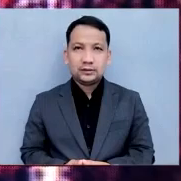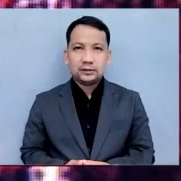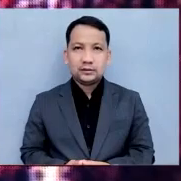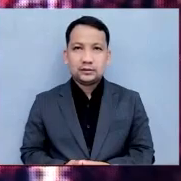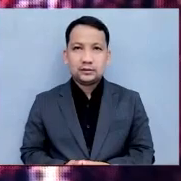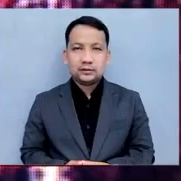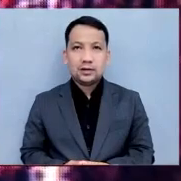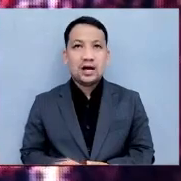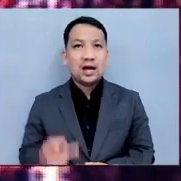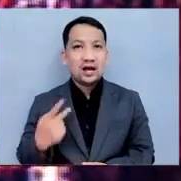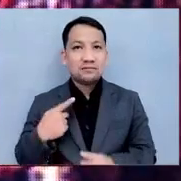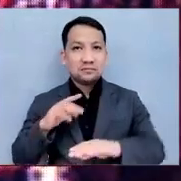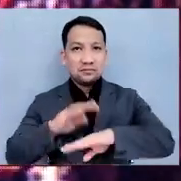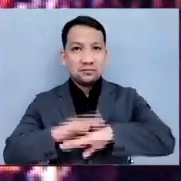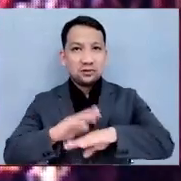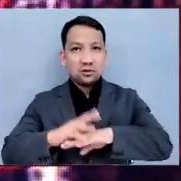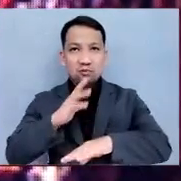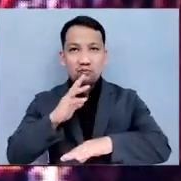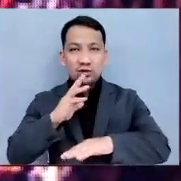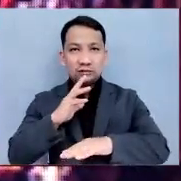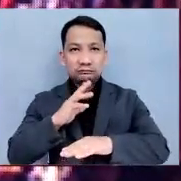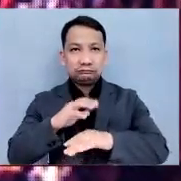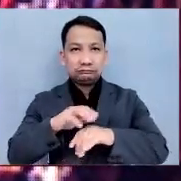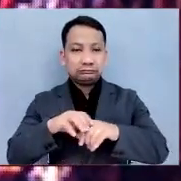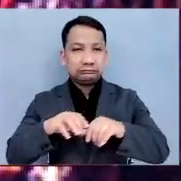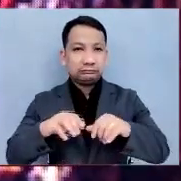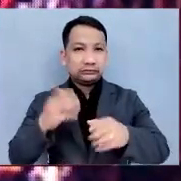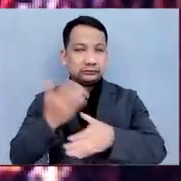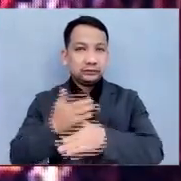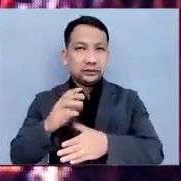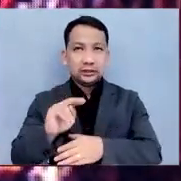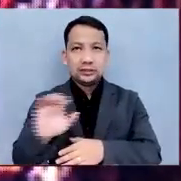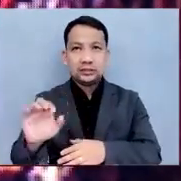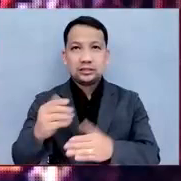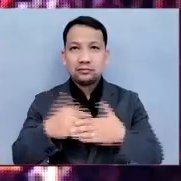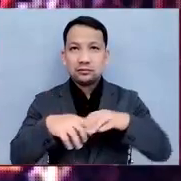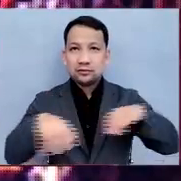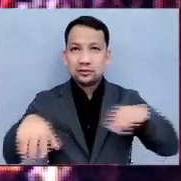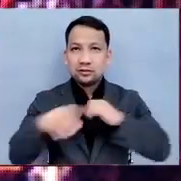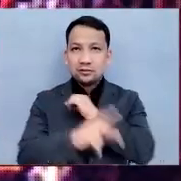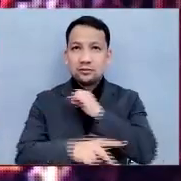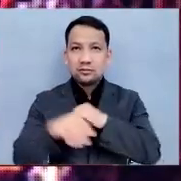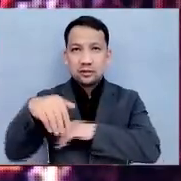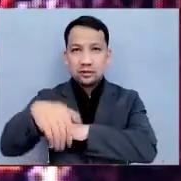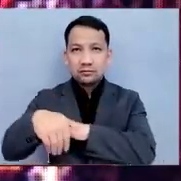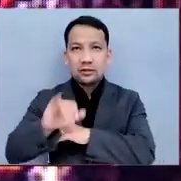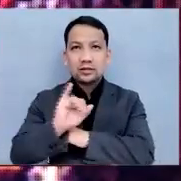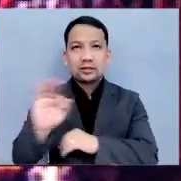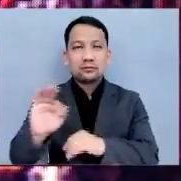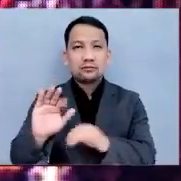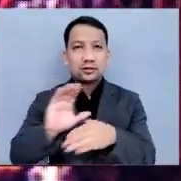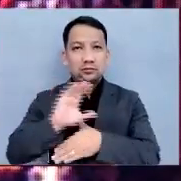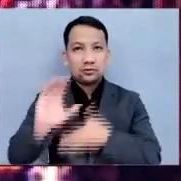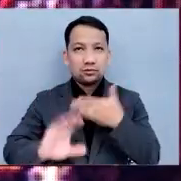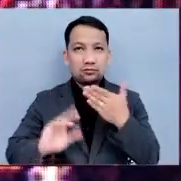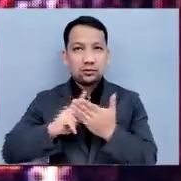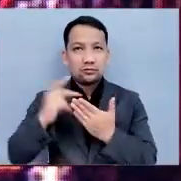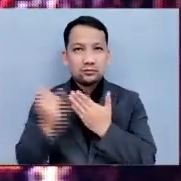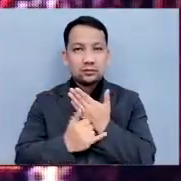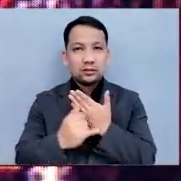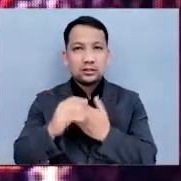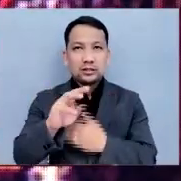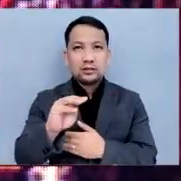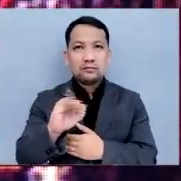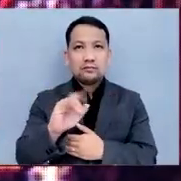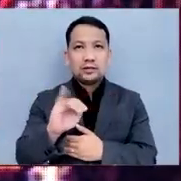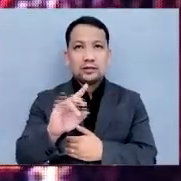May banta na panibagong water interruption sa Metro Manila at kalapit na mga probinsya lalo sa gabi kung hindi makukumpleto ang mga proyekto ng Manila para sa supply